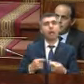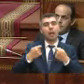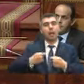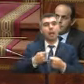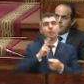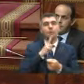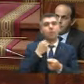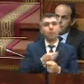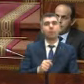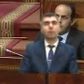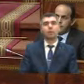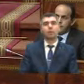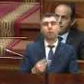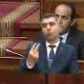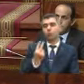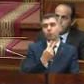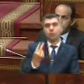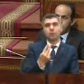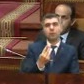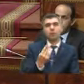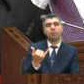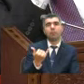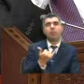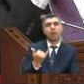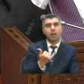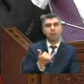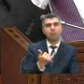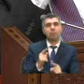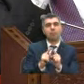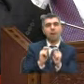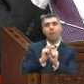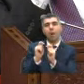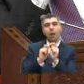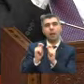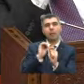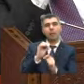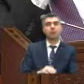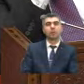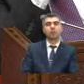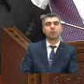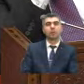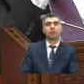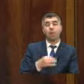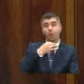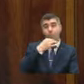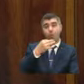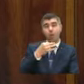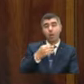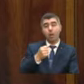الحكومة محورين أساسيين خلال ما تبقى من ولايتكم، نقول فيه